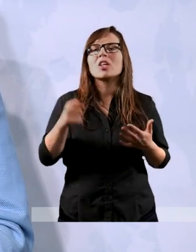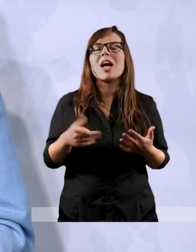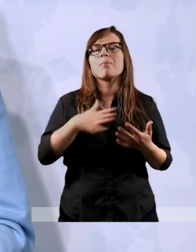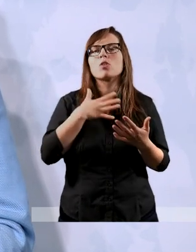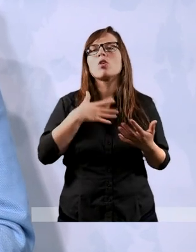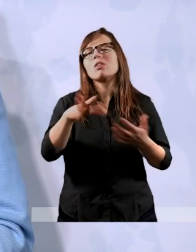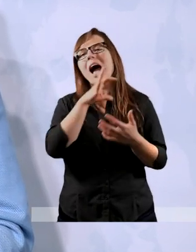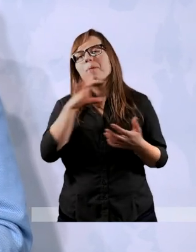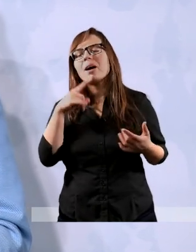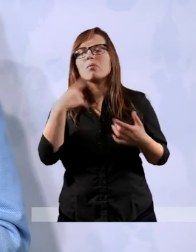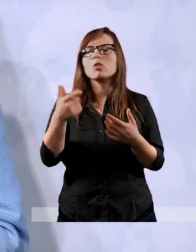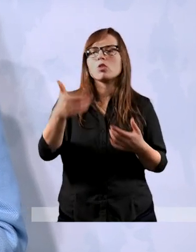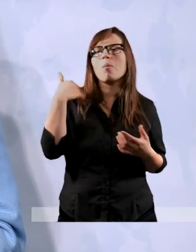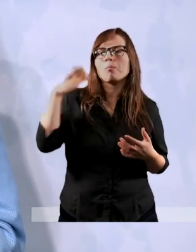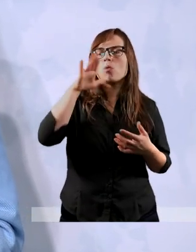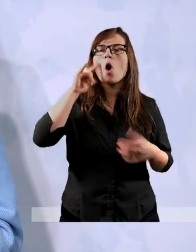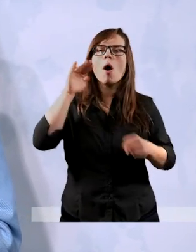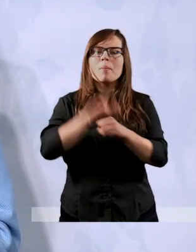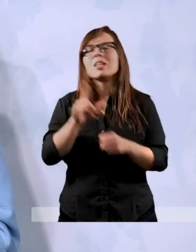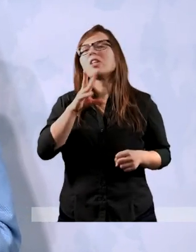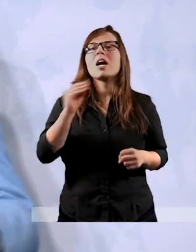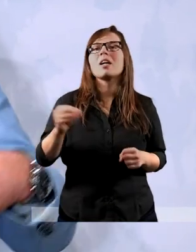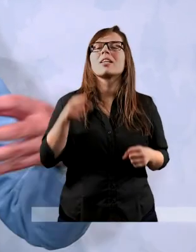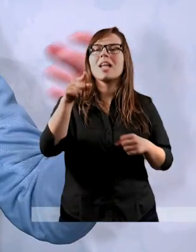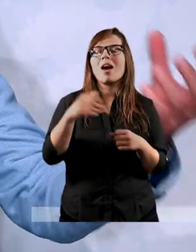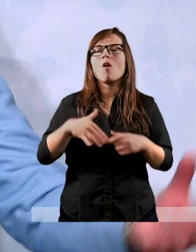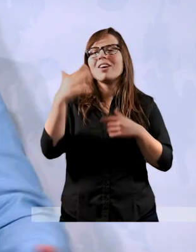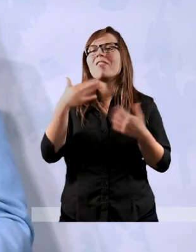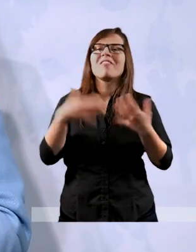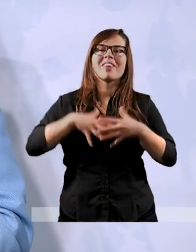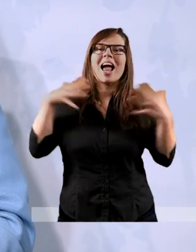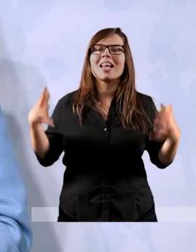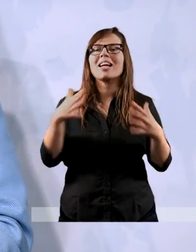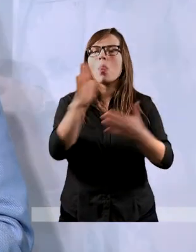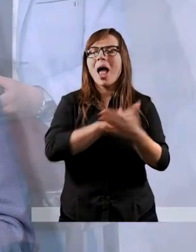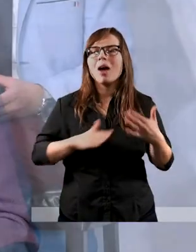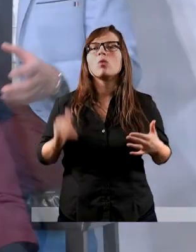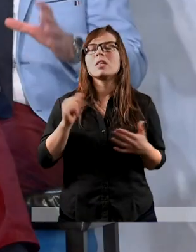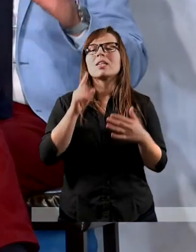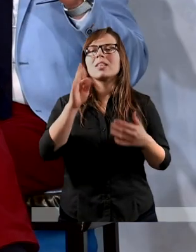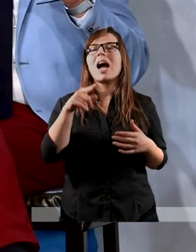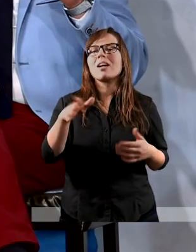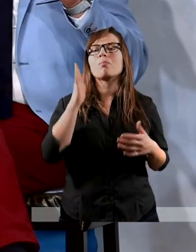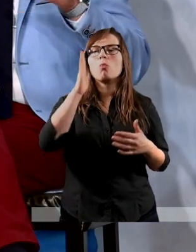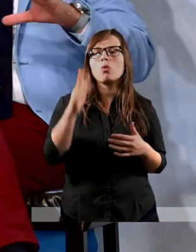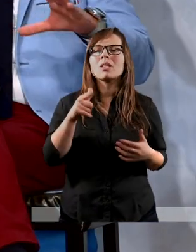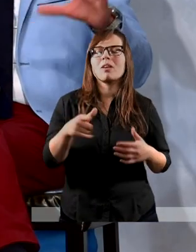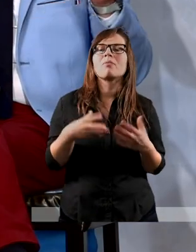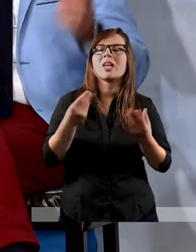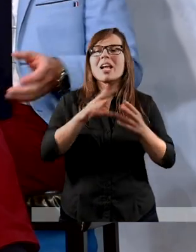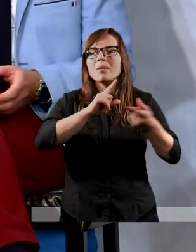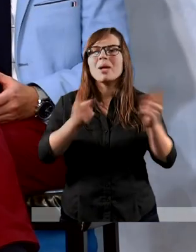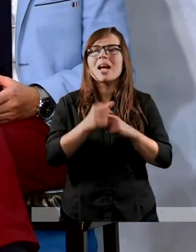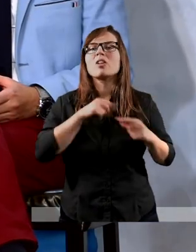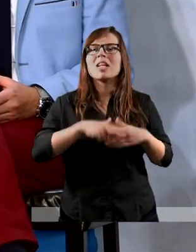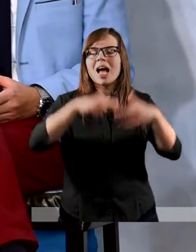nasze korzenie. No, Abrahamowi to Bóg obiecał, że z niego wyrośnie wielki naród, tak liczny jak piasek na ziemi